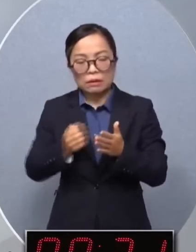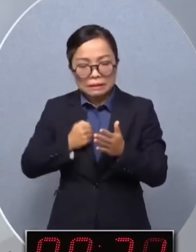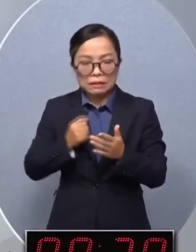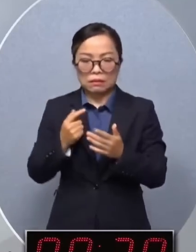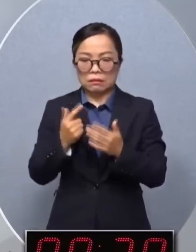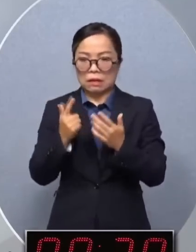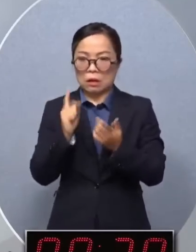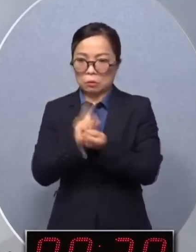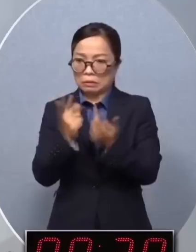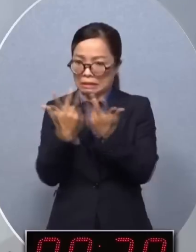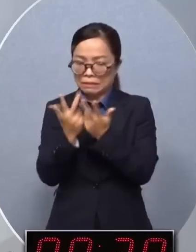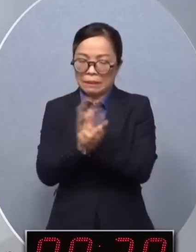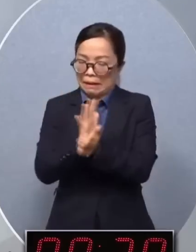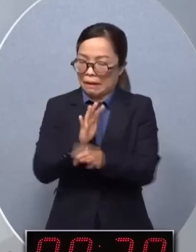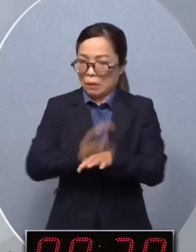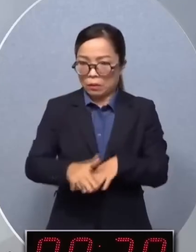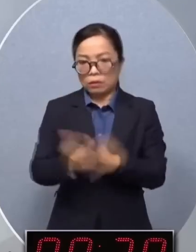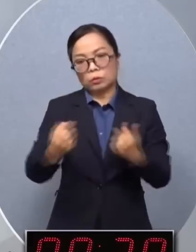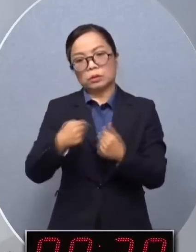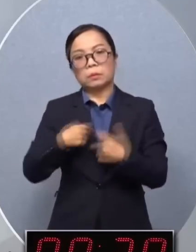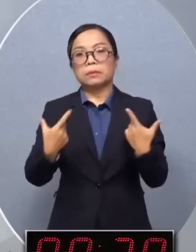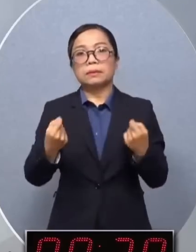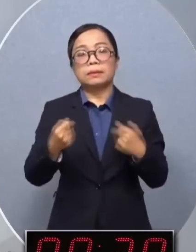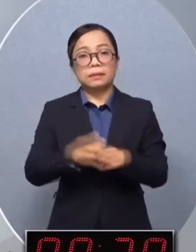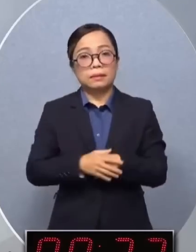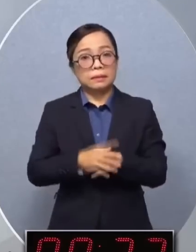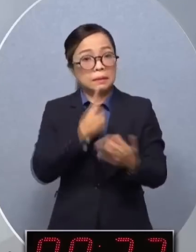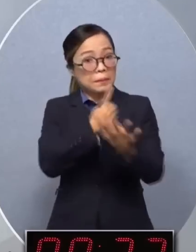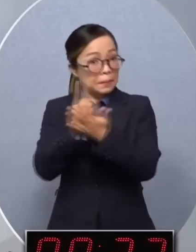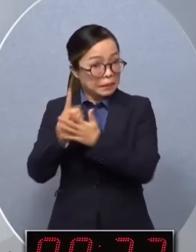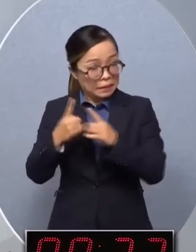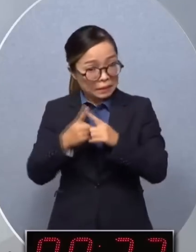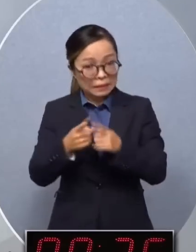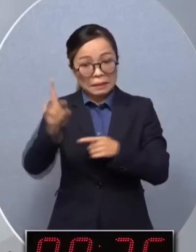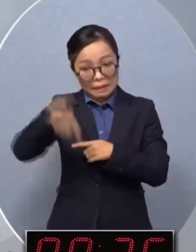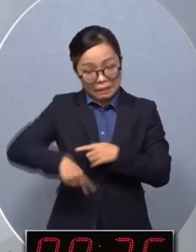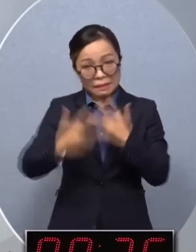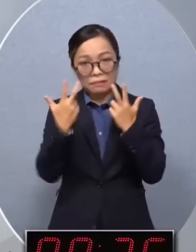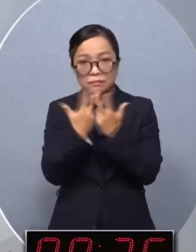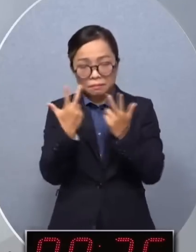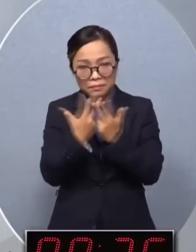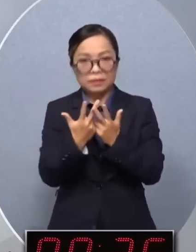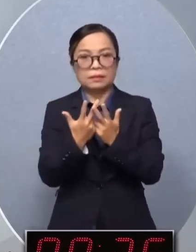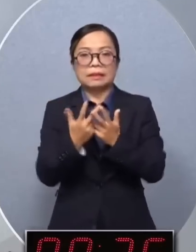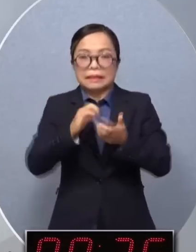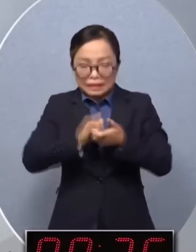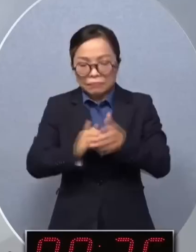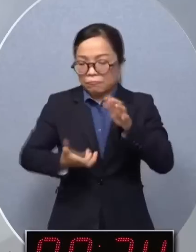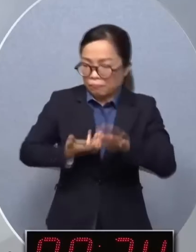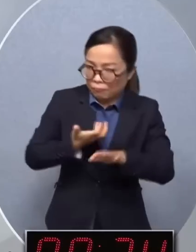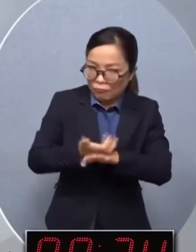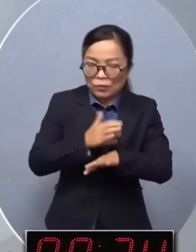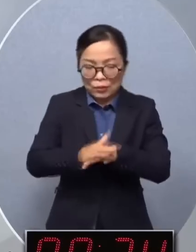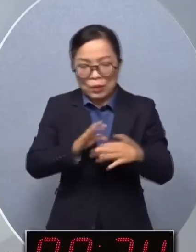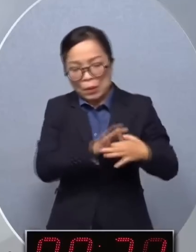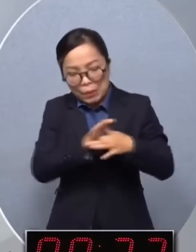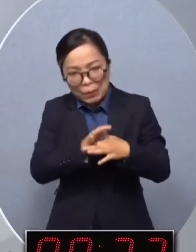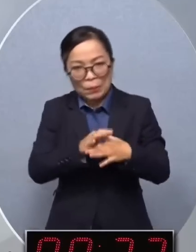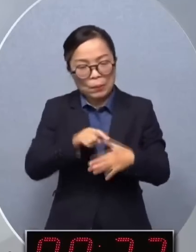会爱上新北，就像我一样。每一个人来到新北，我们就会投入关